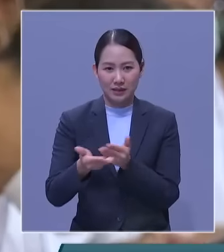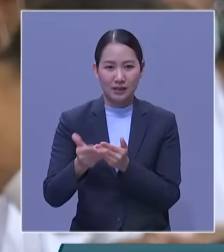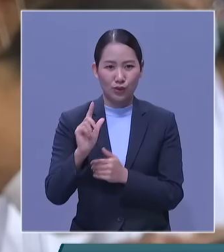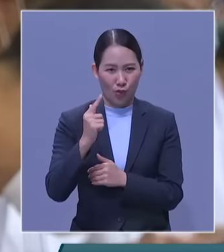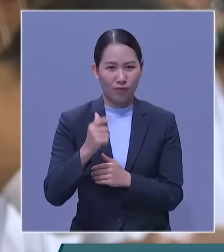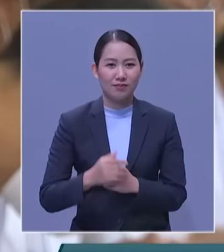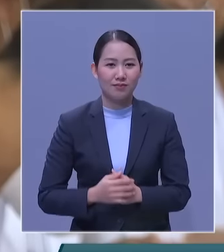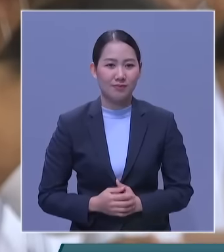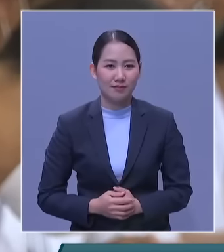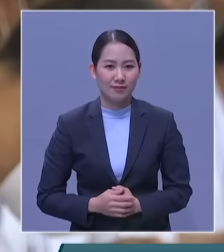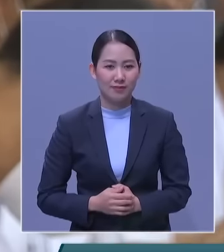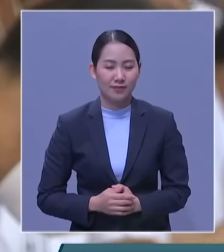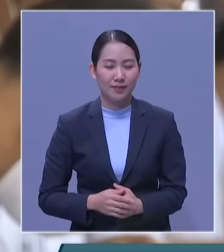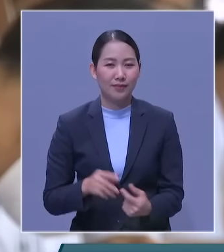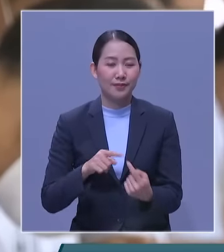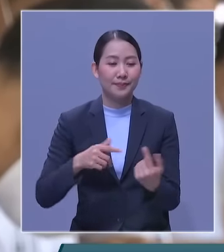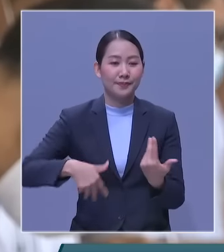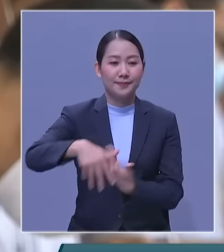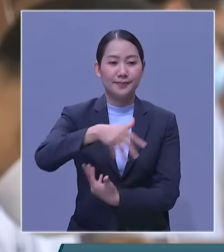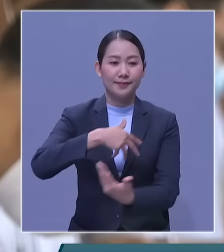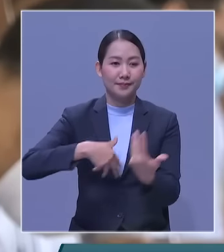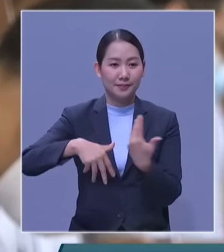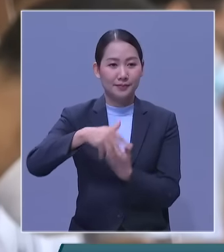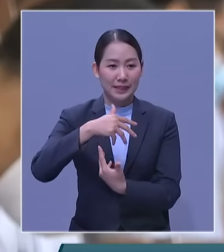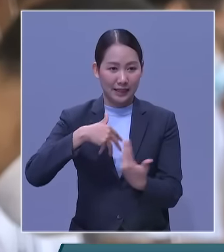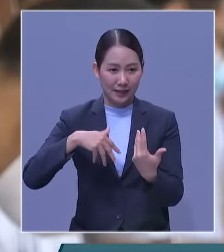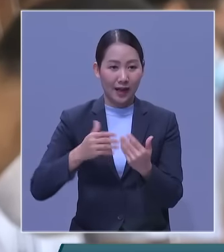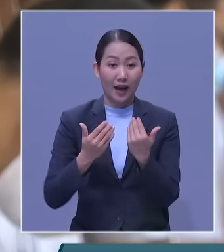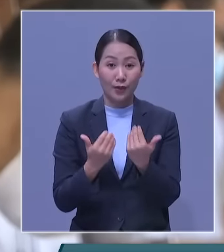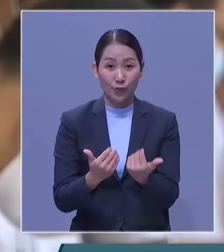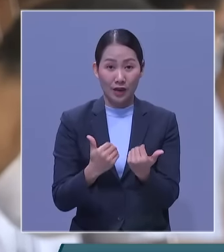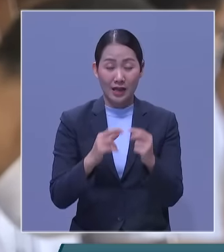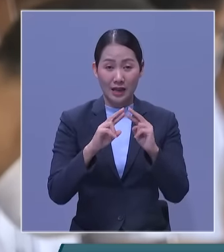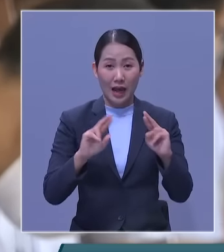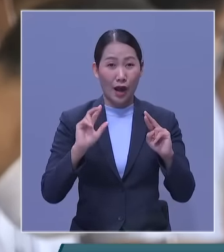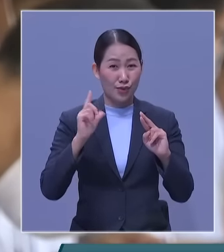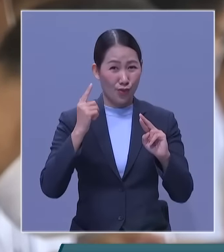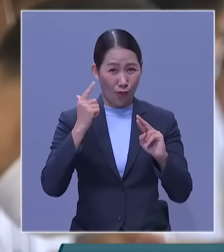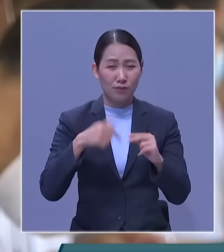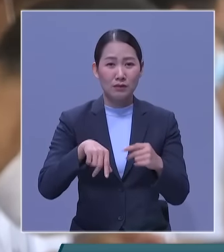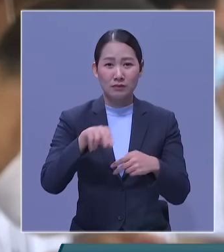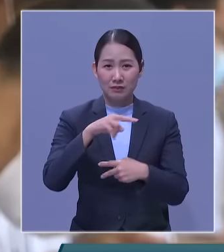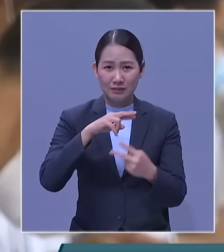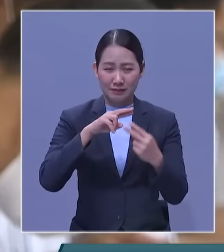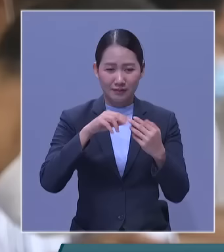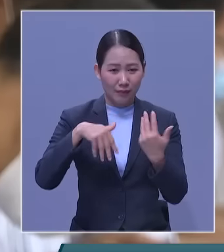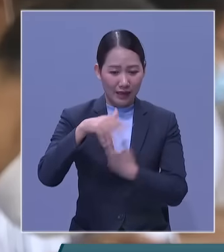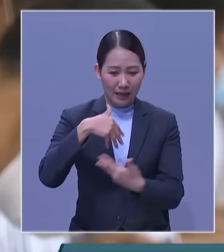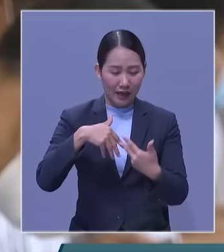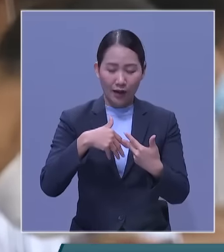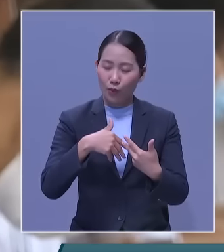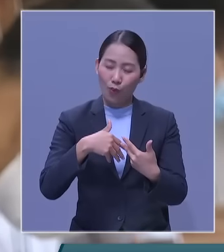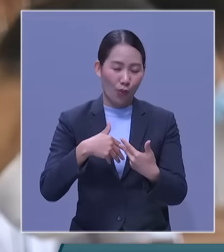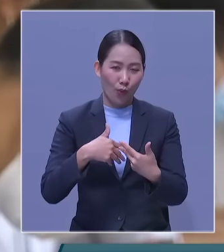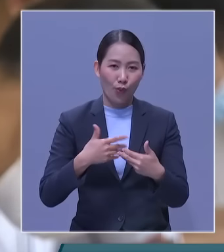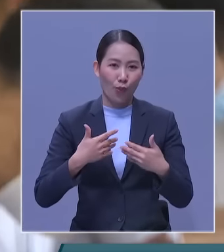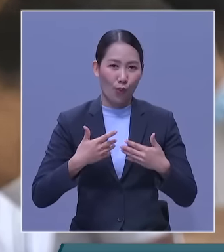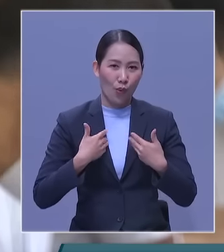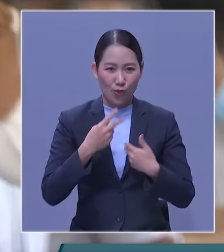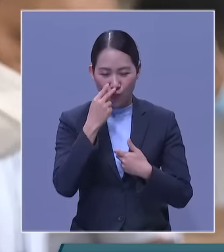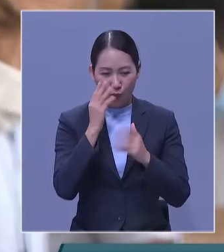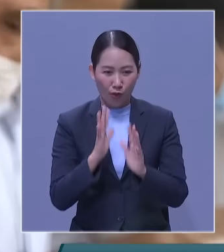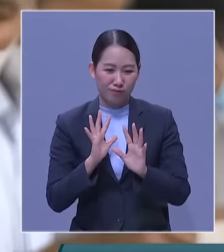บรรยากาศการซื้อขายทองคำที่ร้านทองจะเห็นว่าวันนี้คึกคักมากเพราะว่าร้านทองปิดทำการไปช่วงวันสงกร